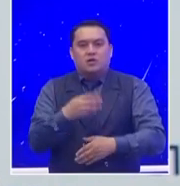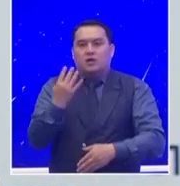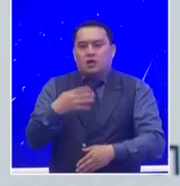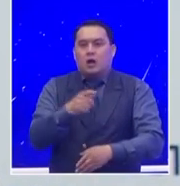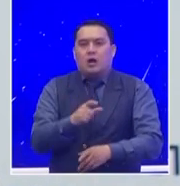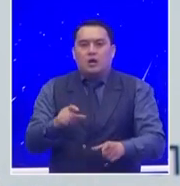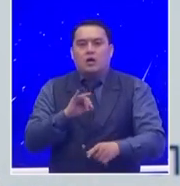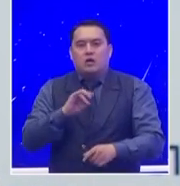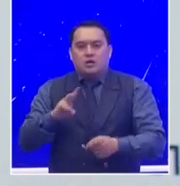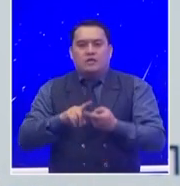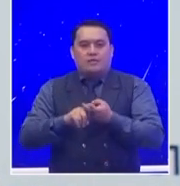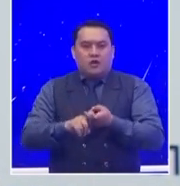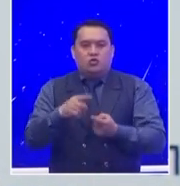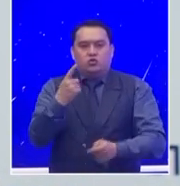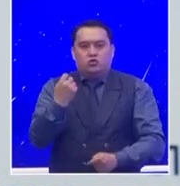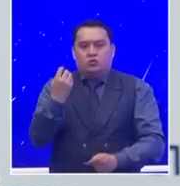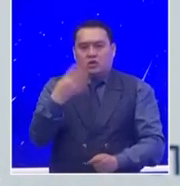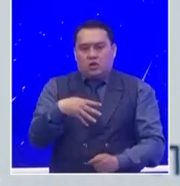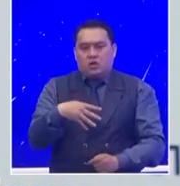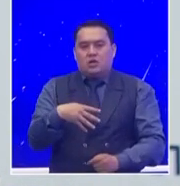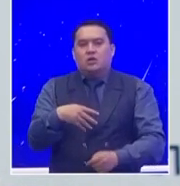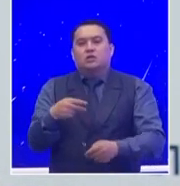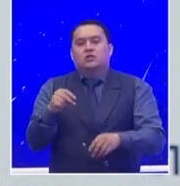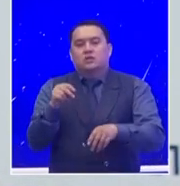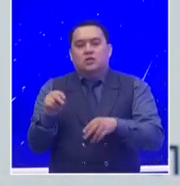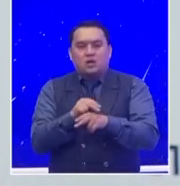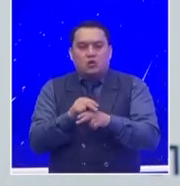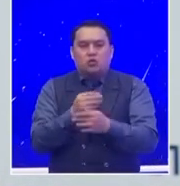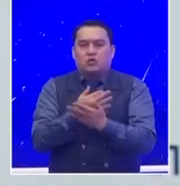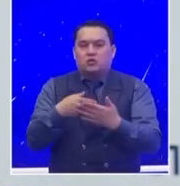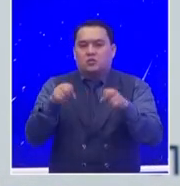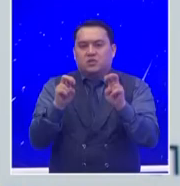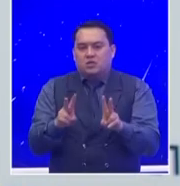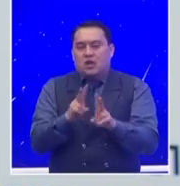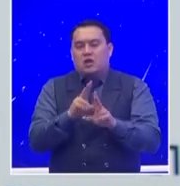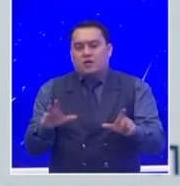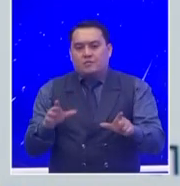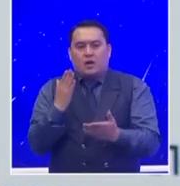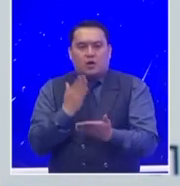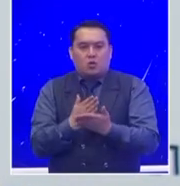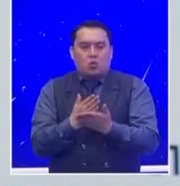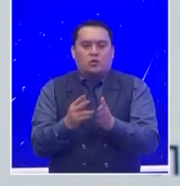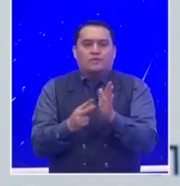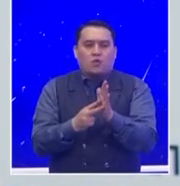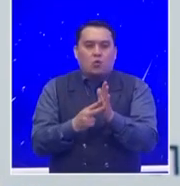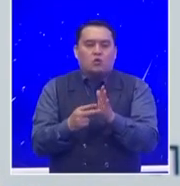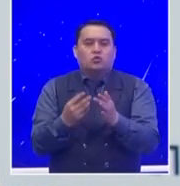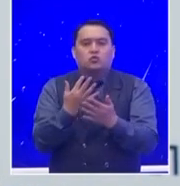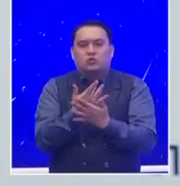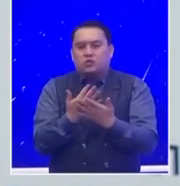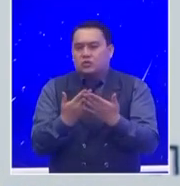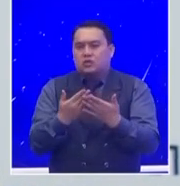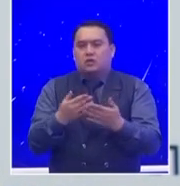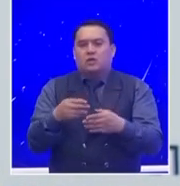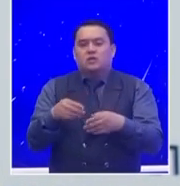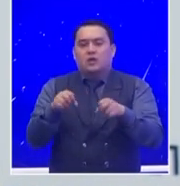жуық инфекционист, 140-тан аса анестезиолог, реаниматолог, 8 невролог, 12 трансфузиолог, 100-ге жуық